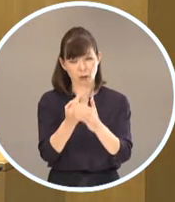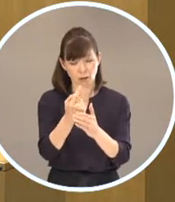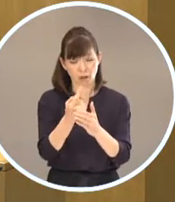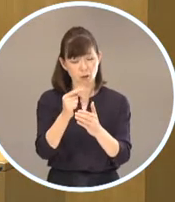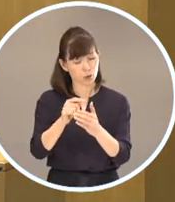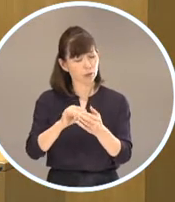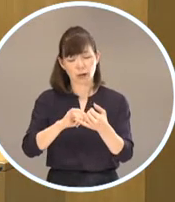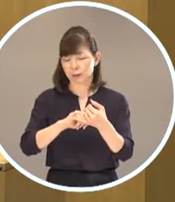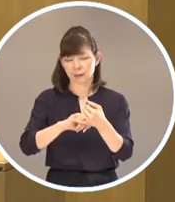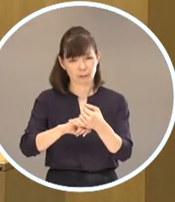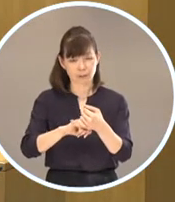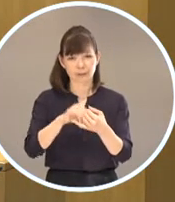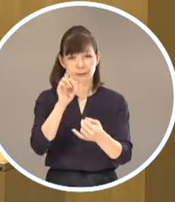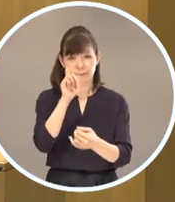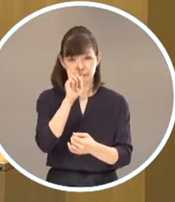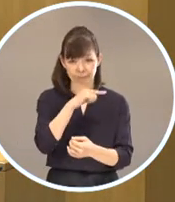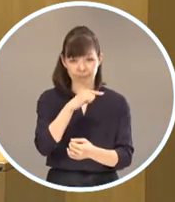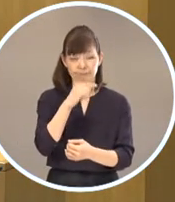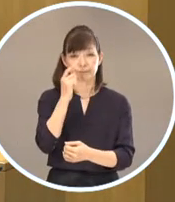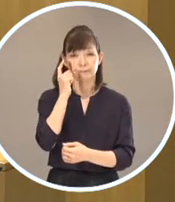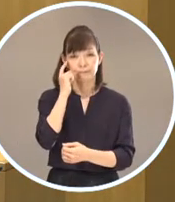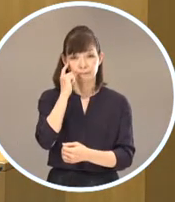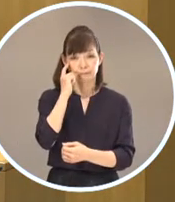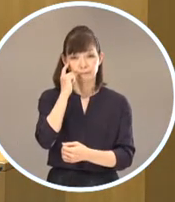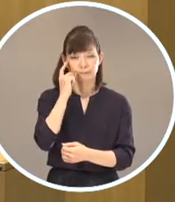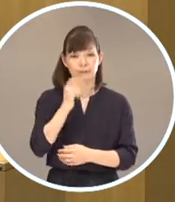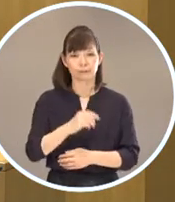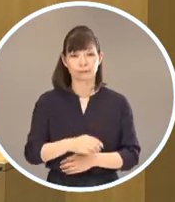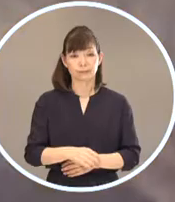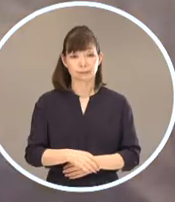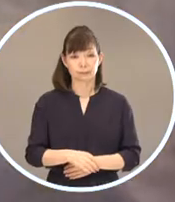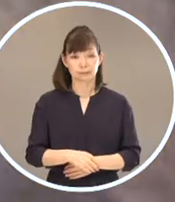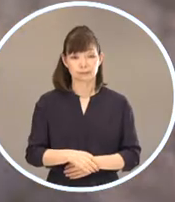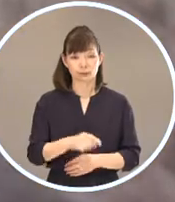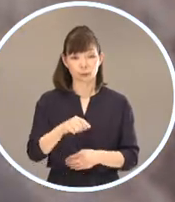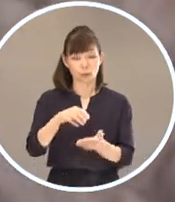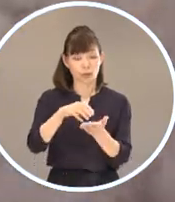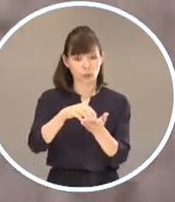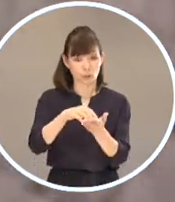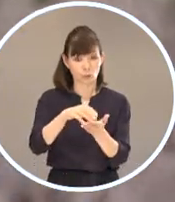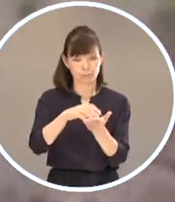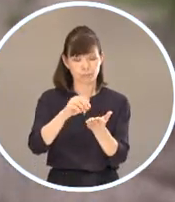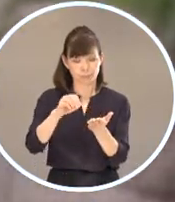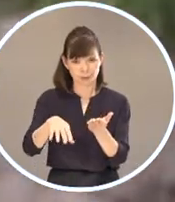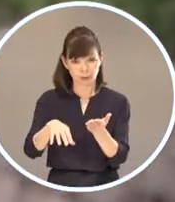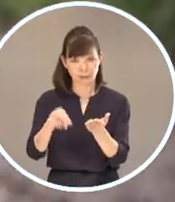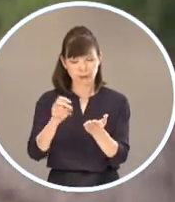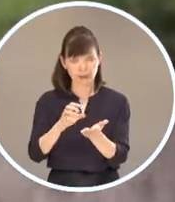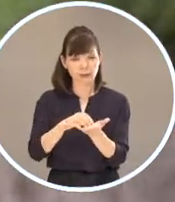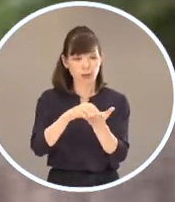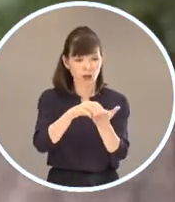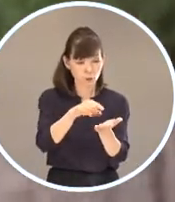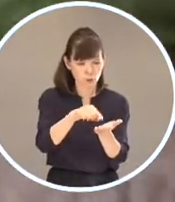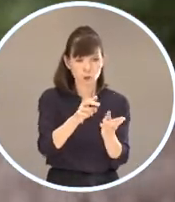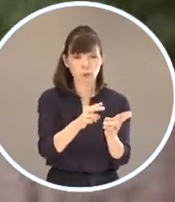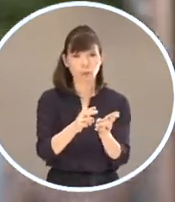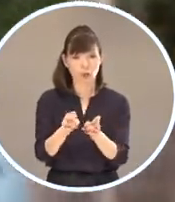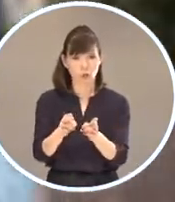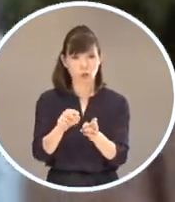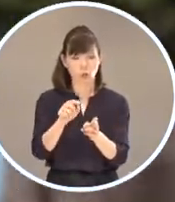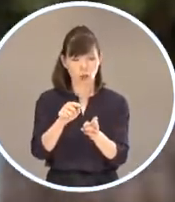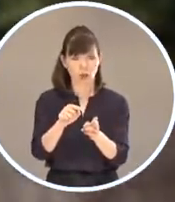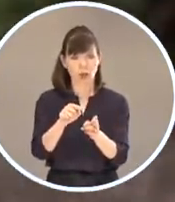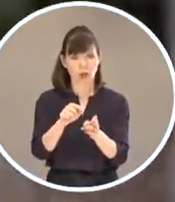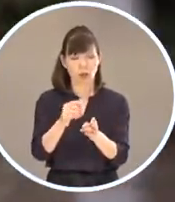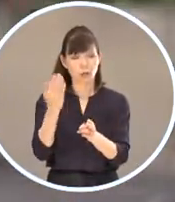決してあってはならないものと考えております。この免許状を再び与える運用につきましては、